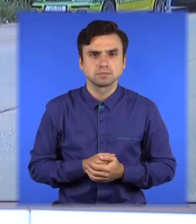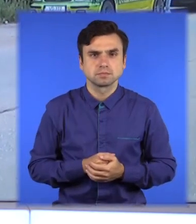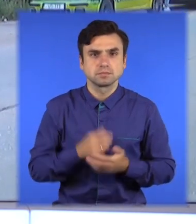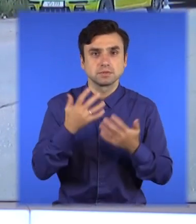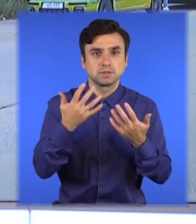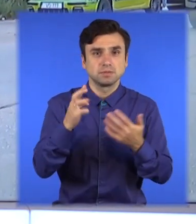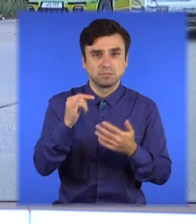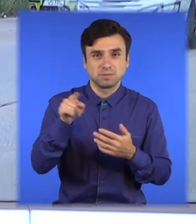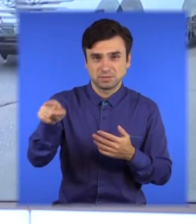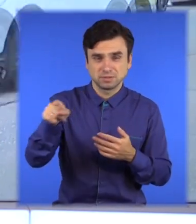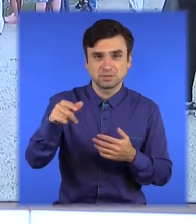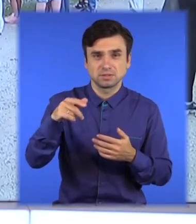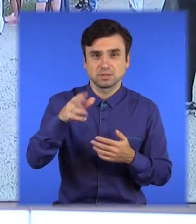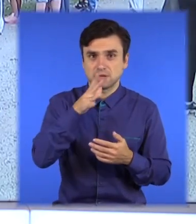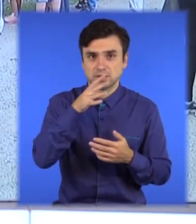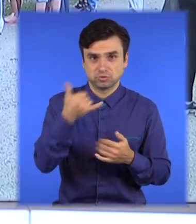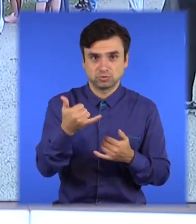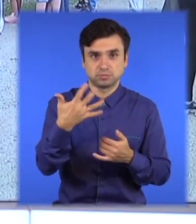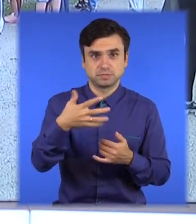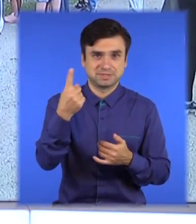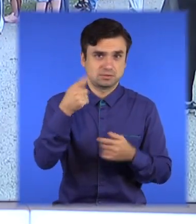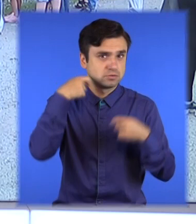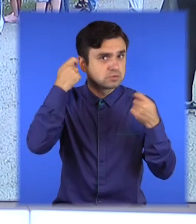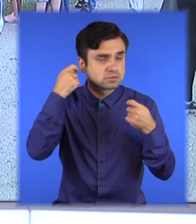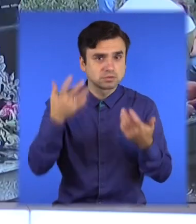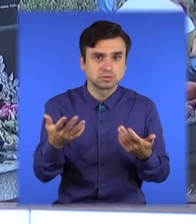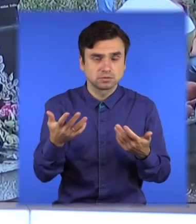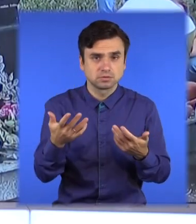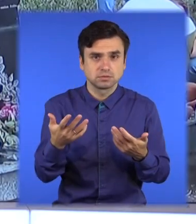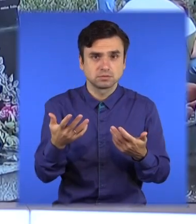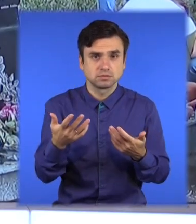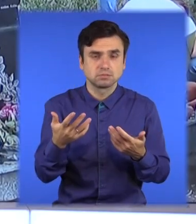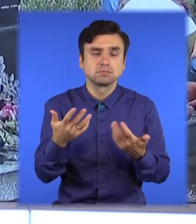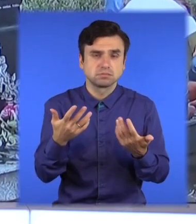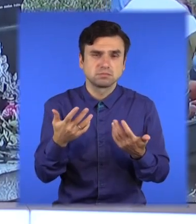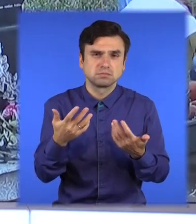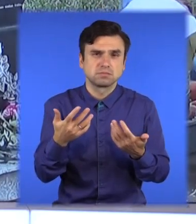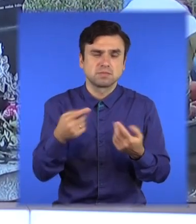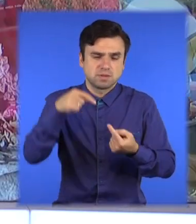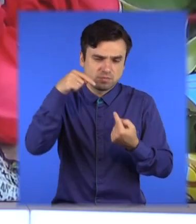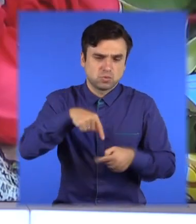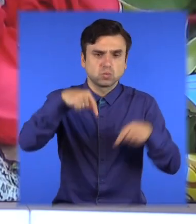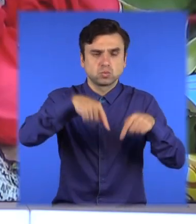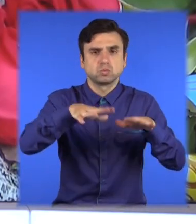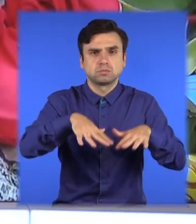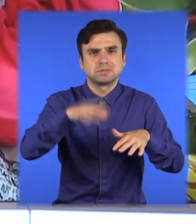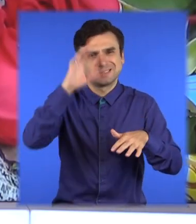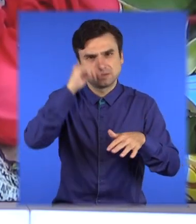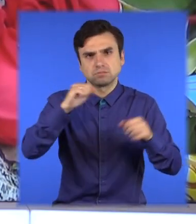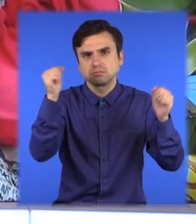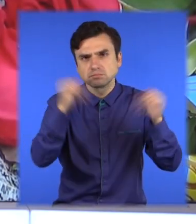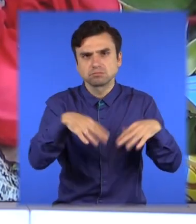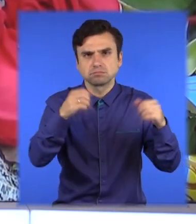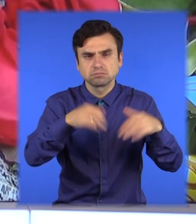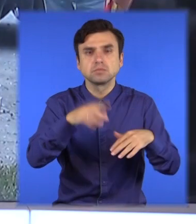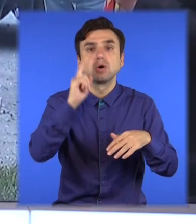Лозуватка. Автокатастрофа, нагадаю, трапилася в лютому 2015 року. Того ж дня криворіжці провели вже традиційний фестиваль авторської